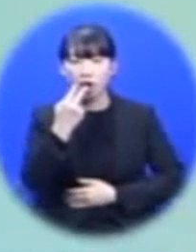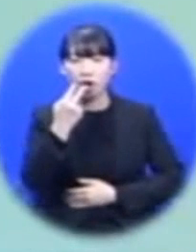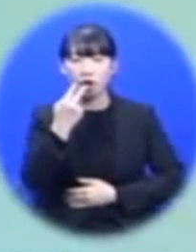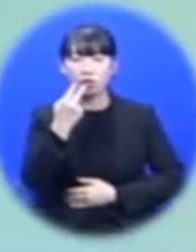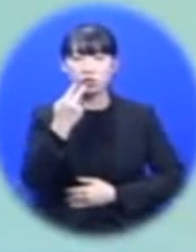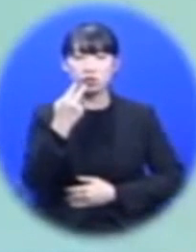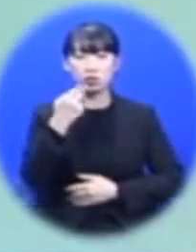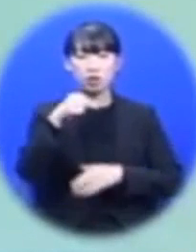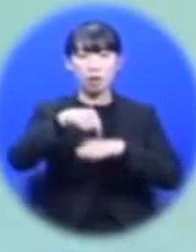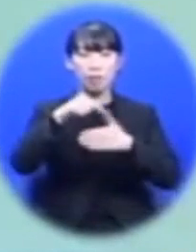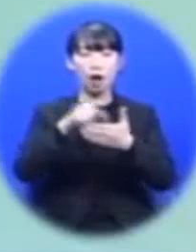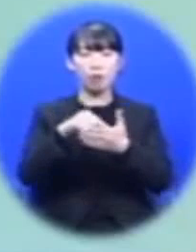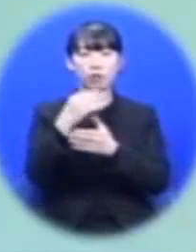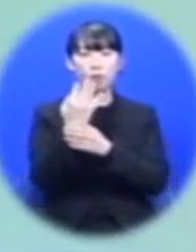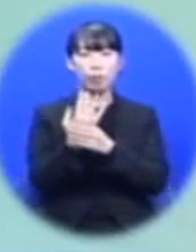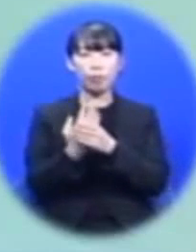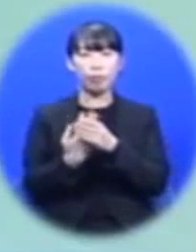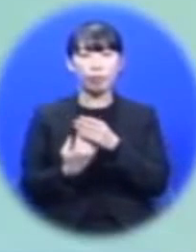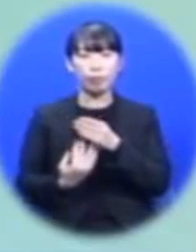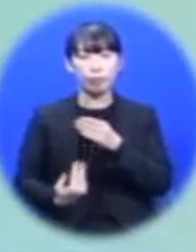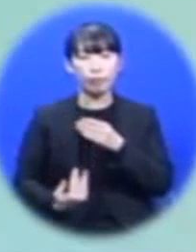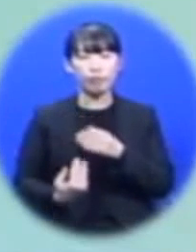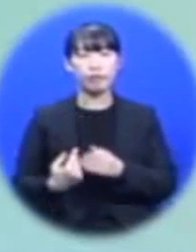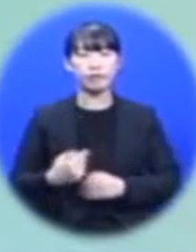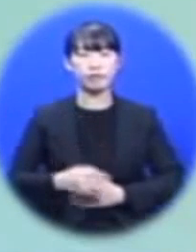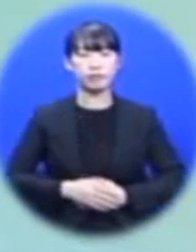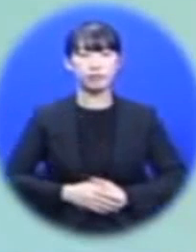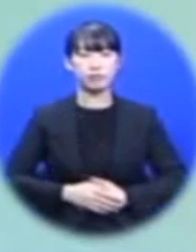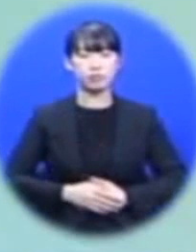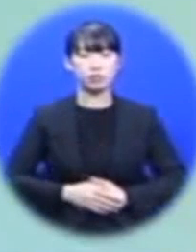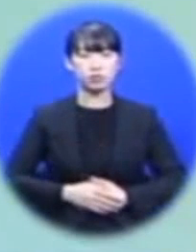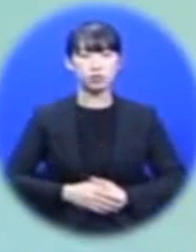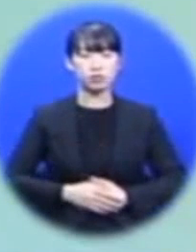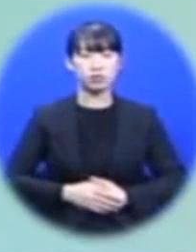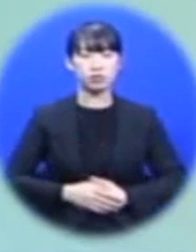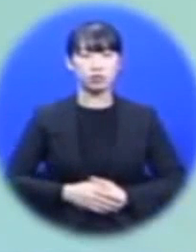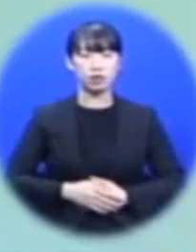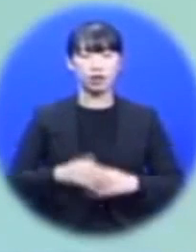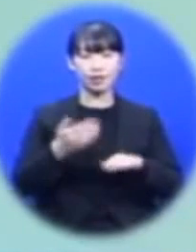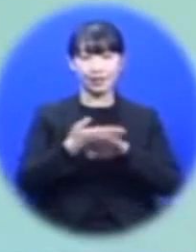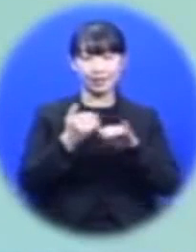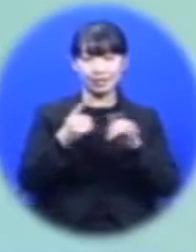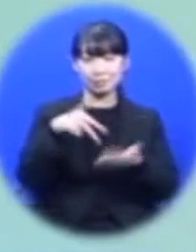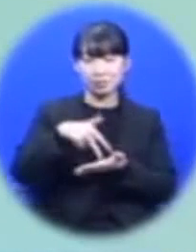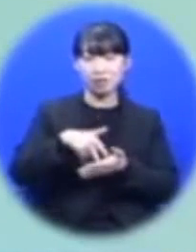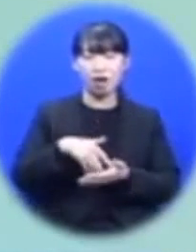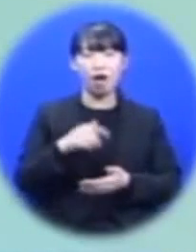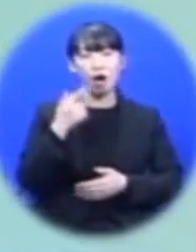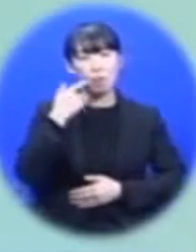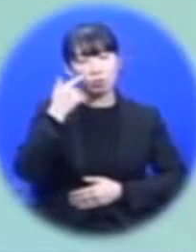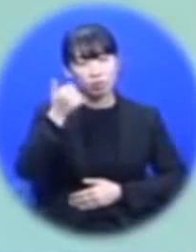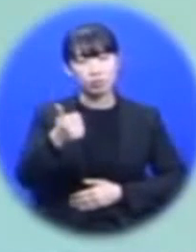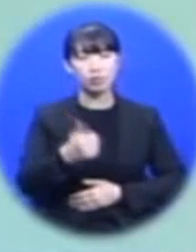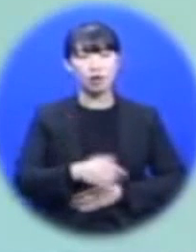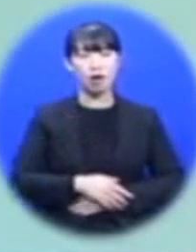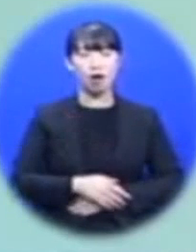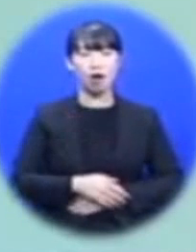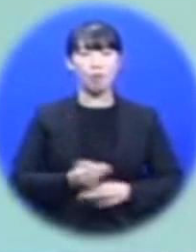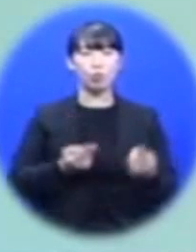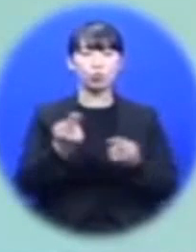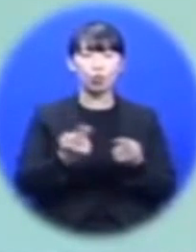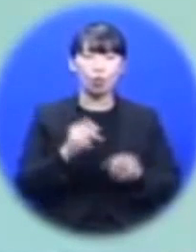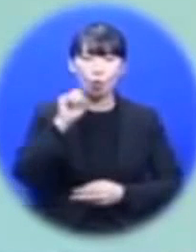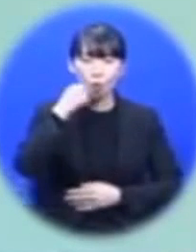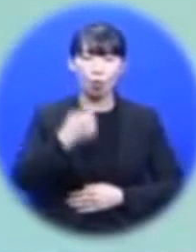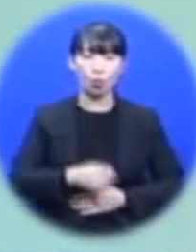버리는 겁니다아요 목사님 너무 융통성이 없으시네 어떻게 그렇게 숨막히게 살아요 오직